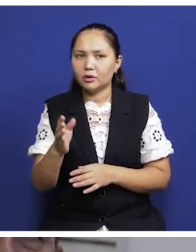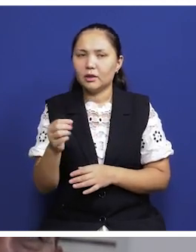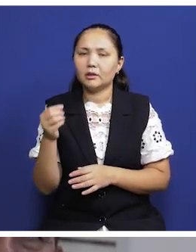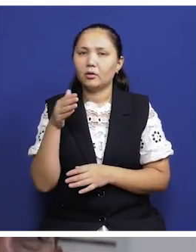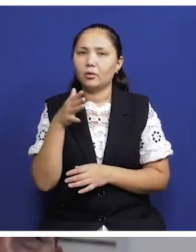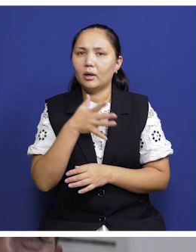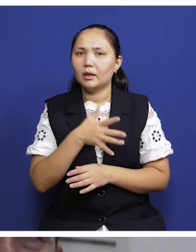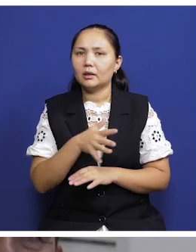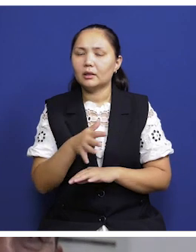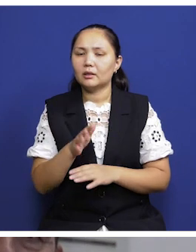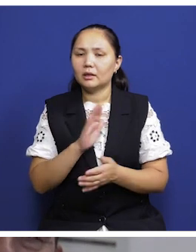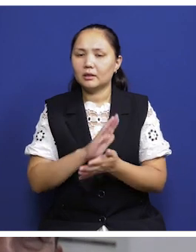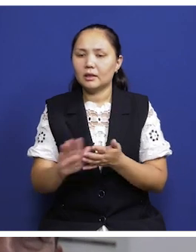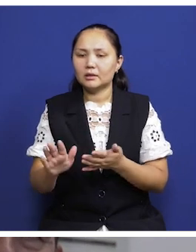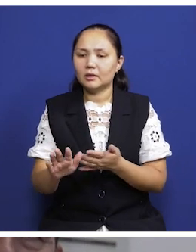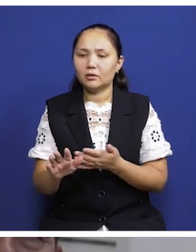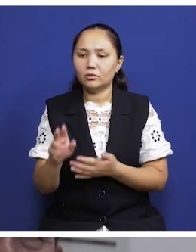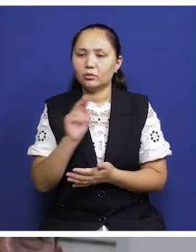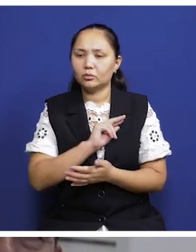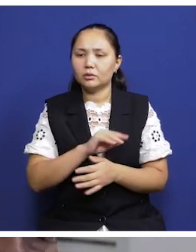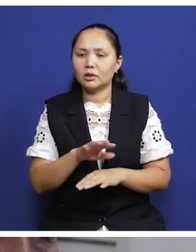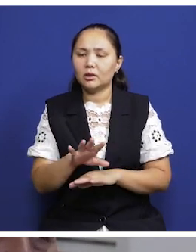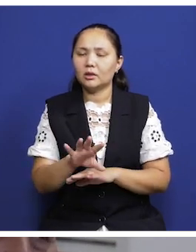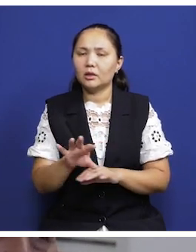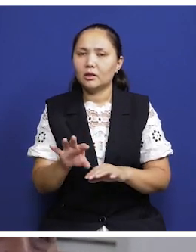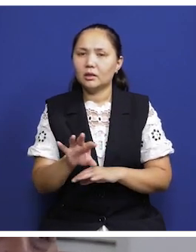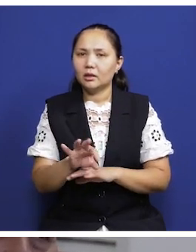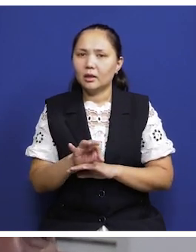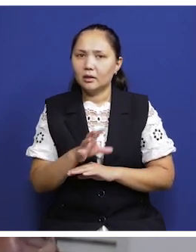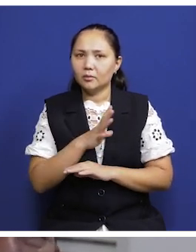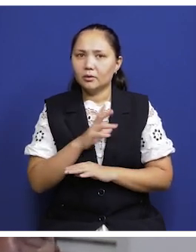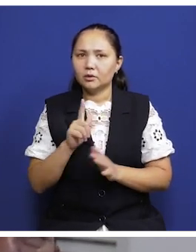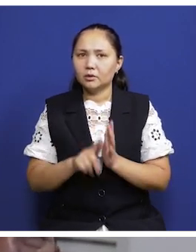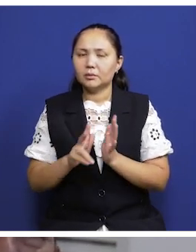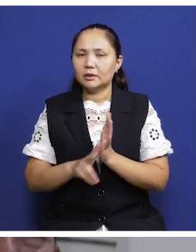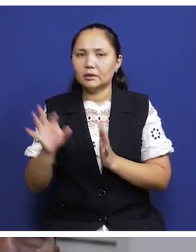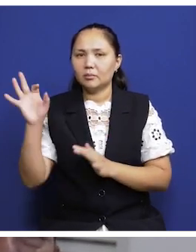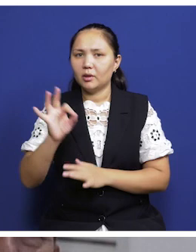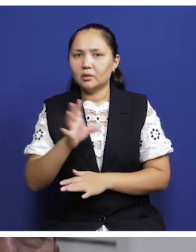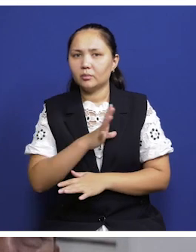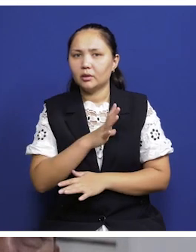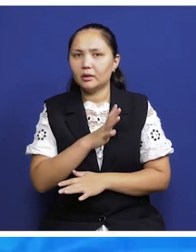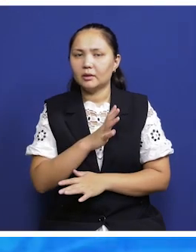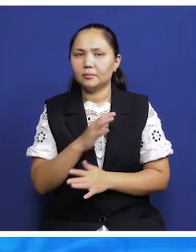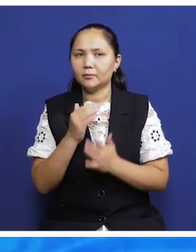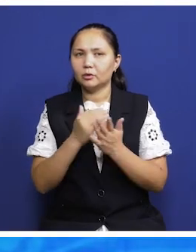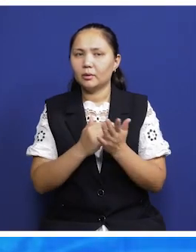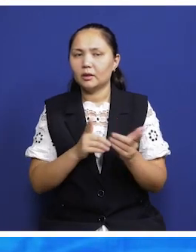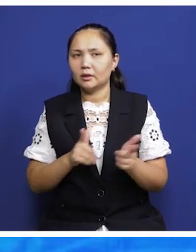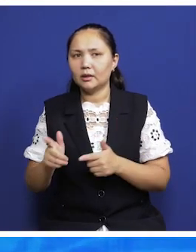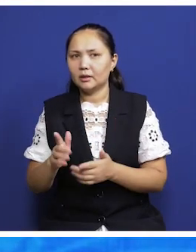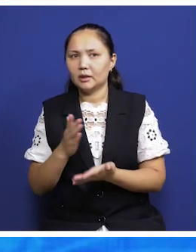нәсілдердің жойылу деңгейі 70-80%-ға дейін жетіп отыр. Бұл жұмыстар ары қарай да жоспарлы түрде жалғасатын